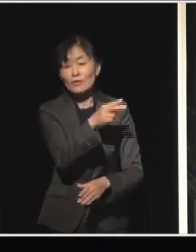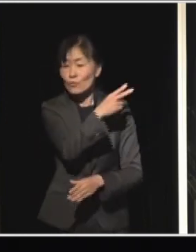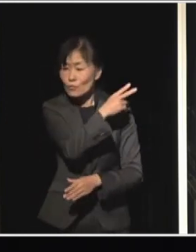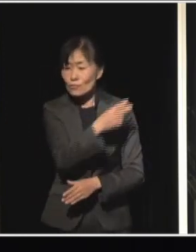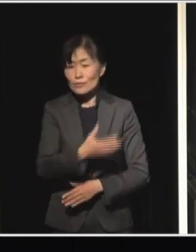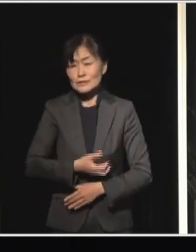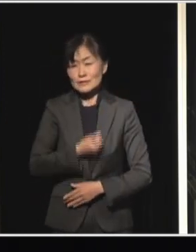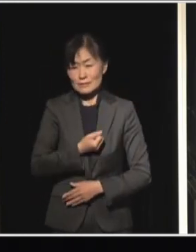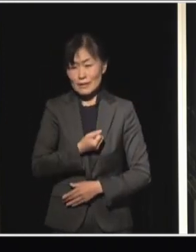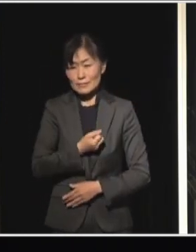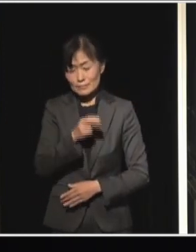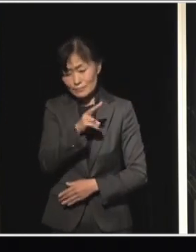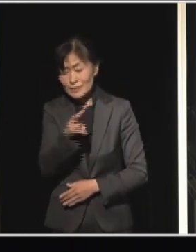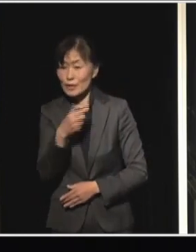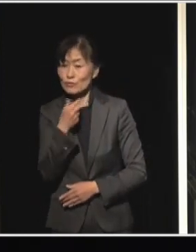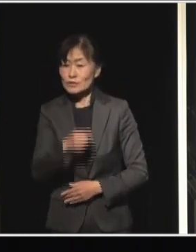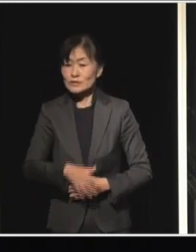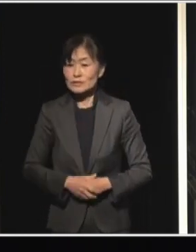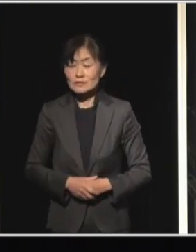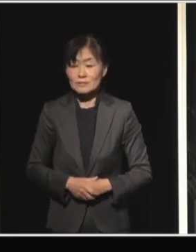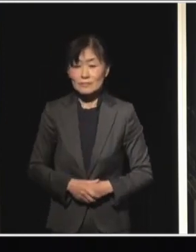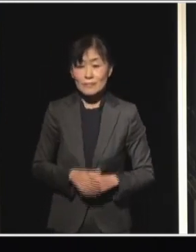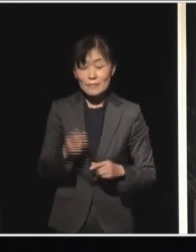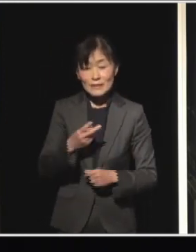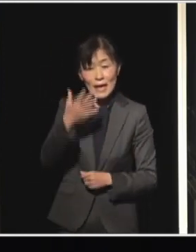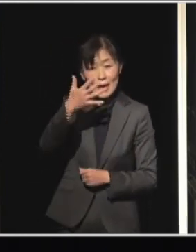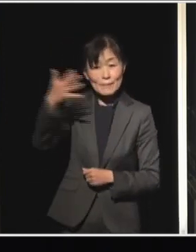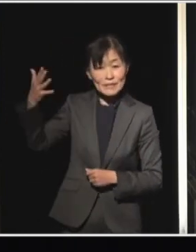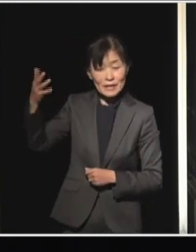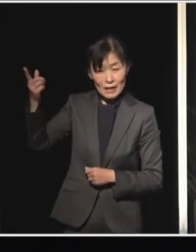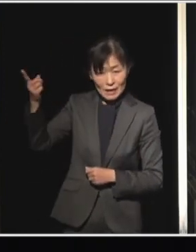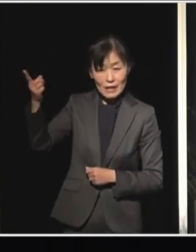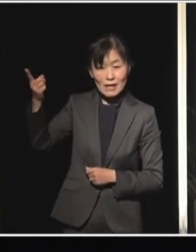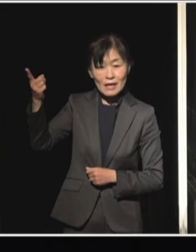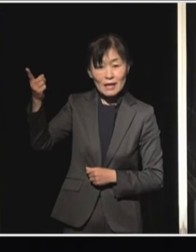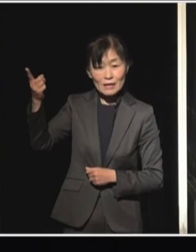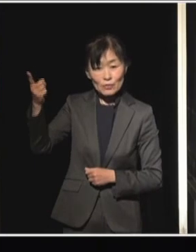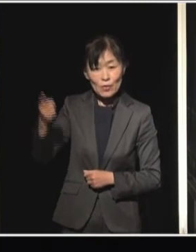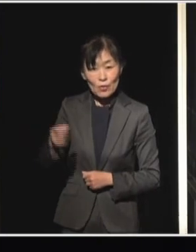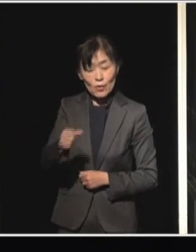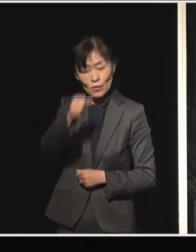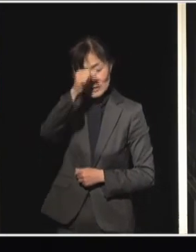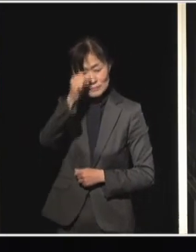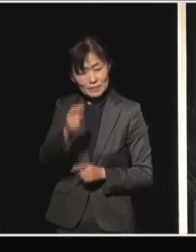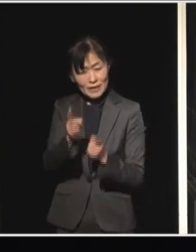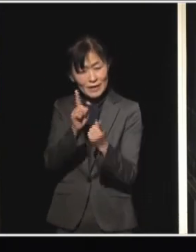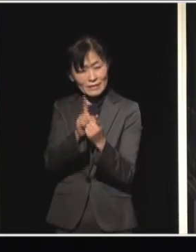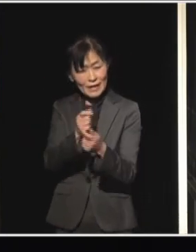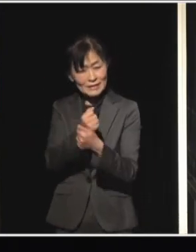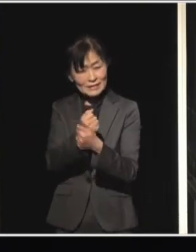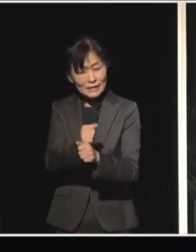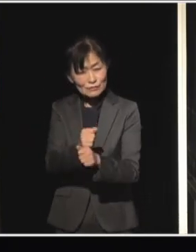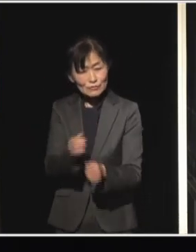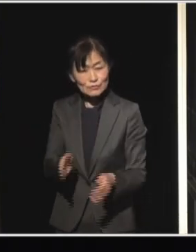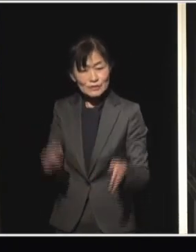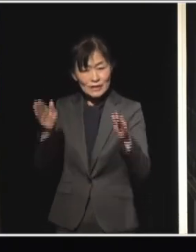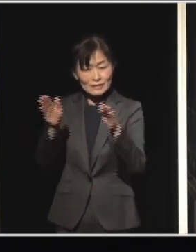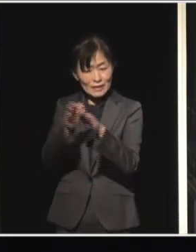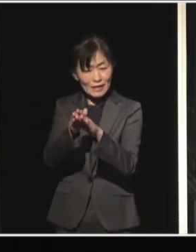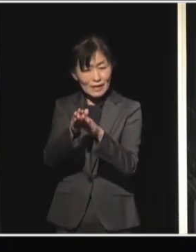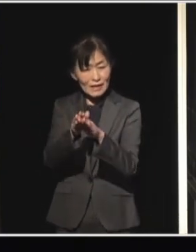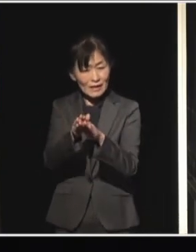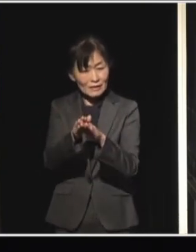ますしあとは米国海外の文字つと米国の疾病対策センターがですね海外癌医療情報リファレンス